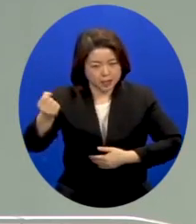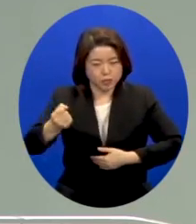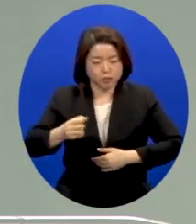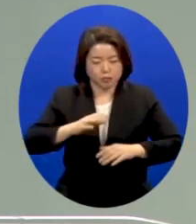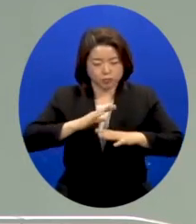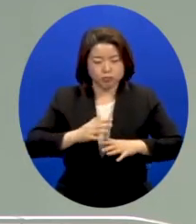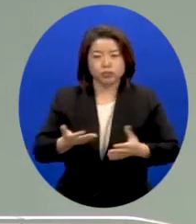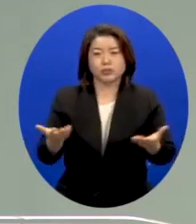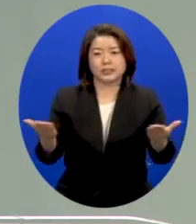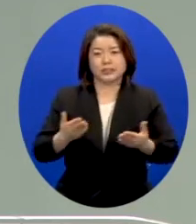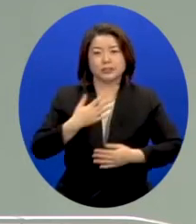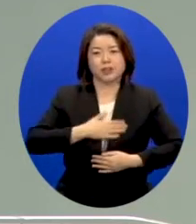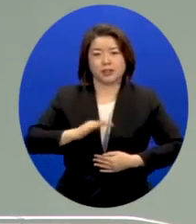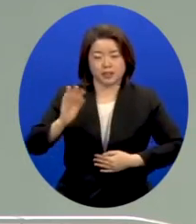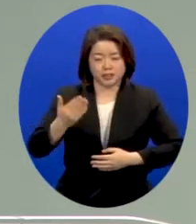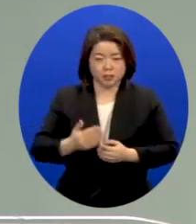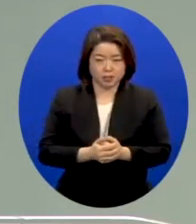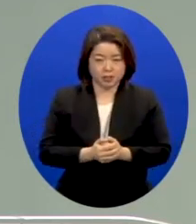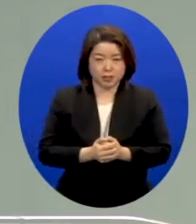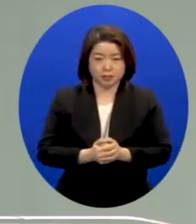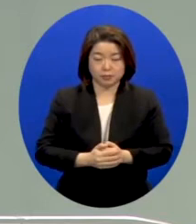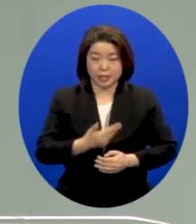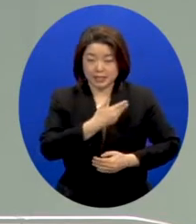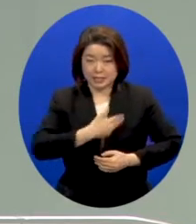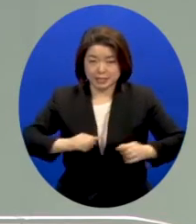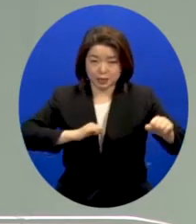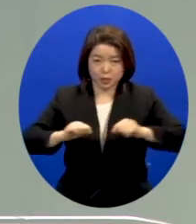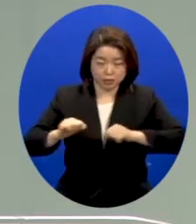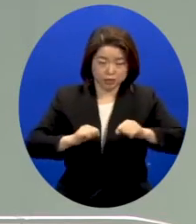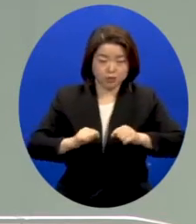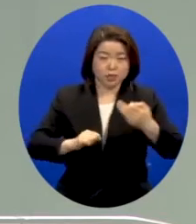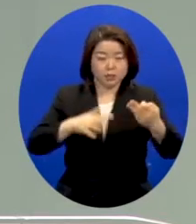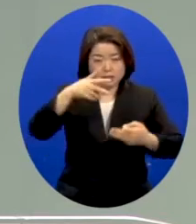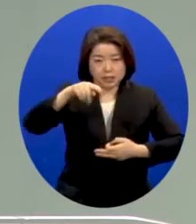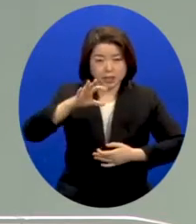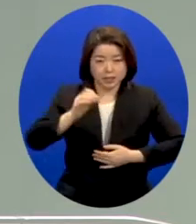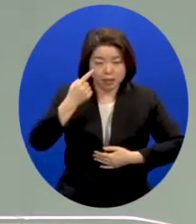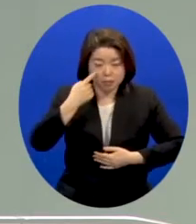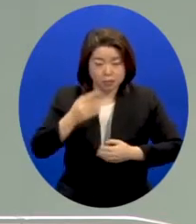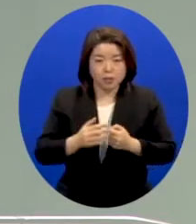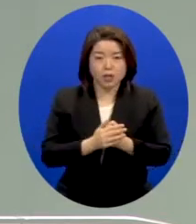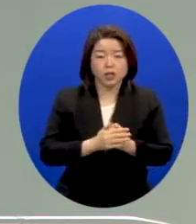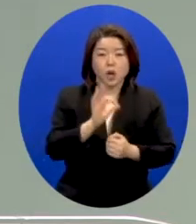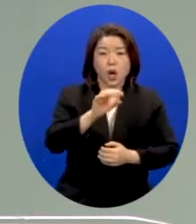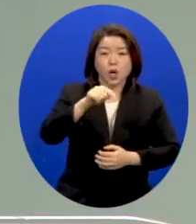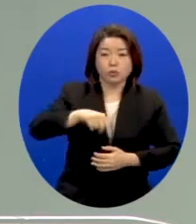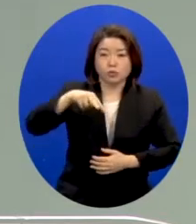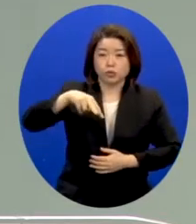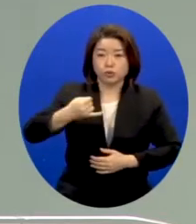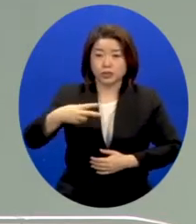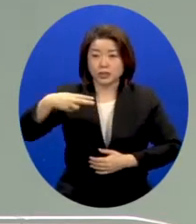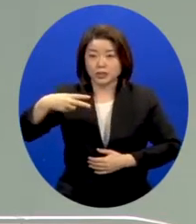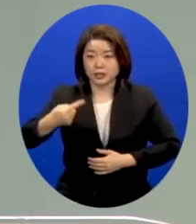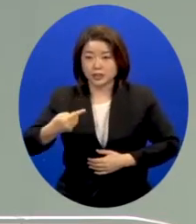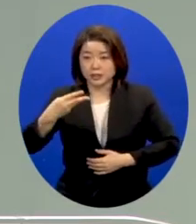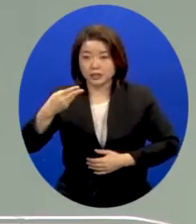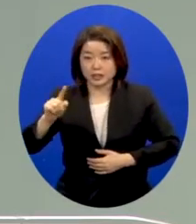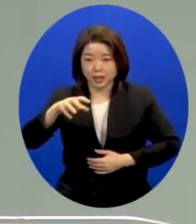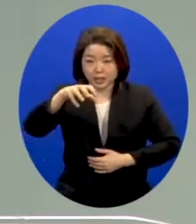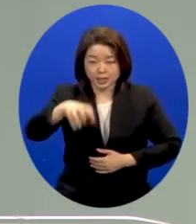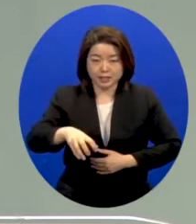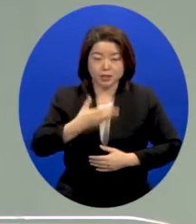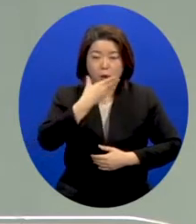4 둥 적 14장에 보면 사도바울이 루 스 드 라 에서 복음을 전할 때 나면서 걷지 못한 자를